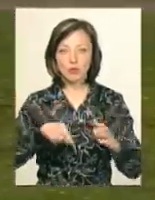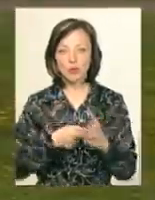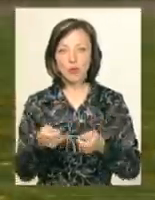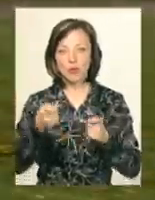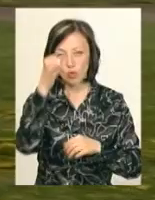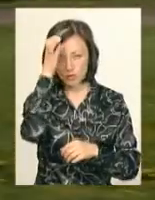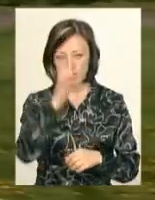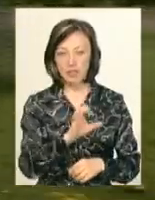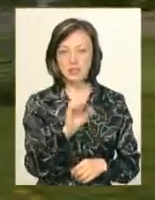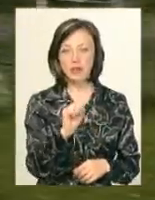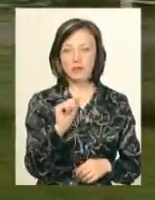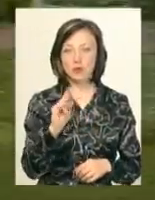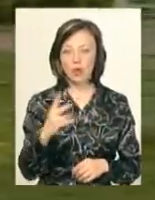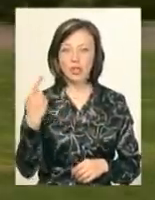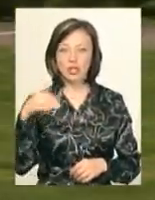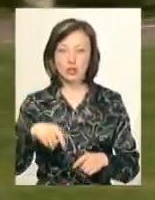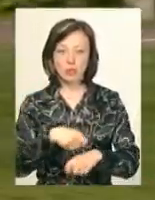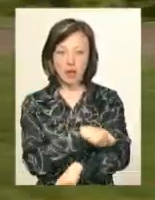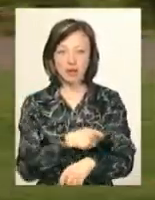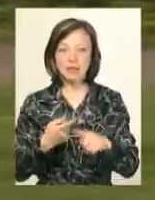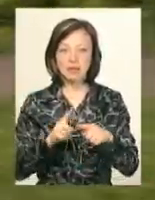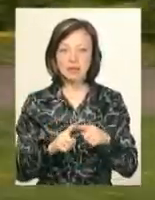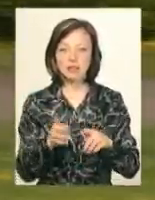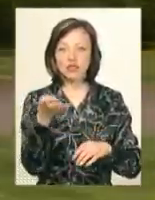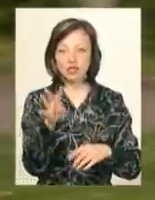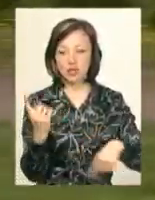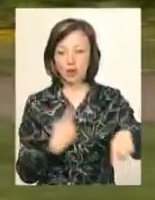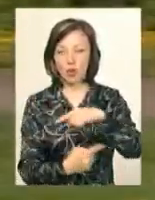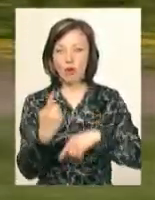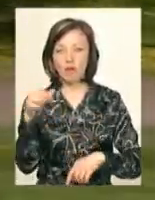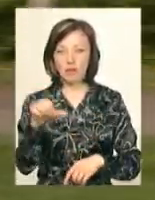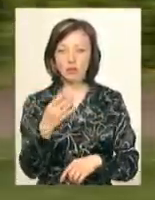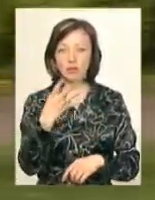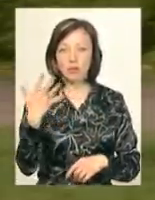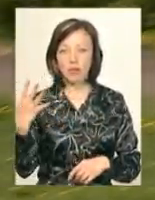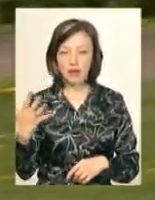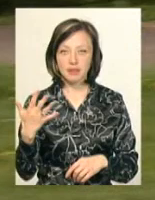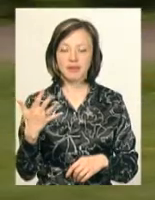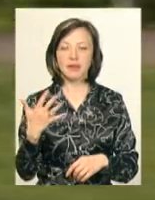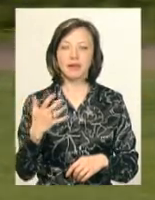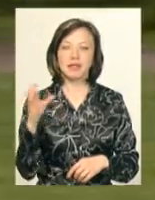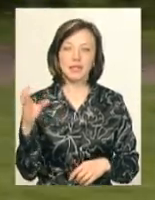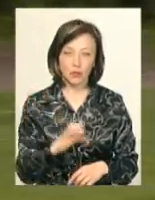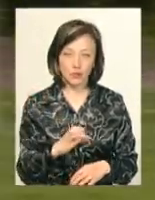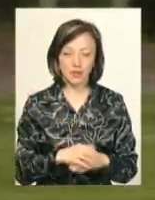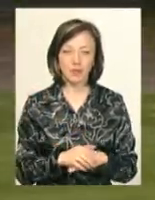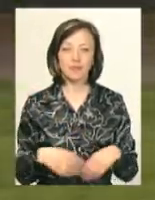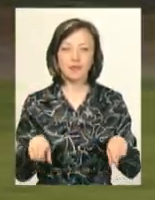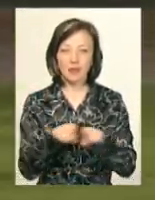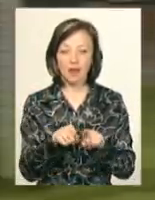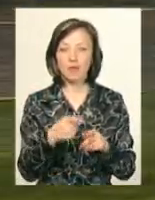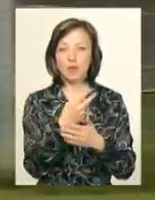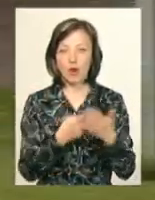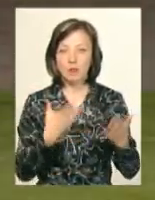Це Іван Савчук, який проїхав 1000 метрів, а це 4 кола треку за хвилину 45,99 секунди. Та програв